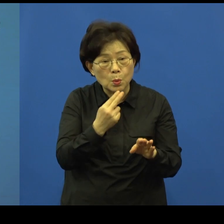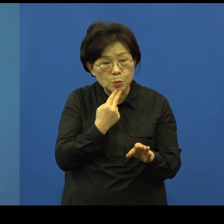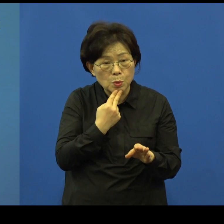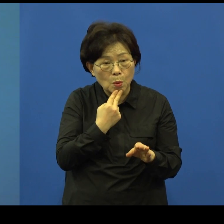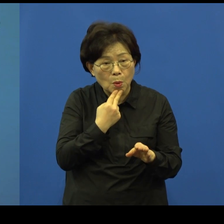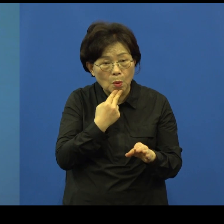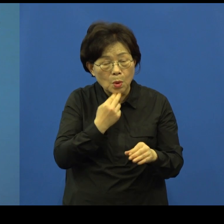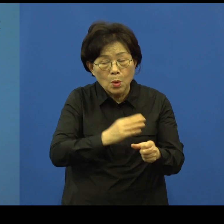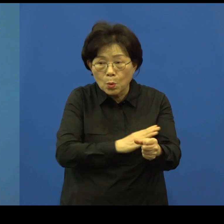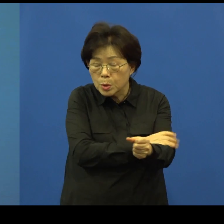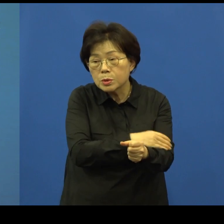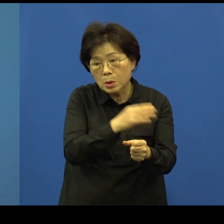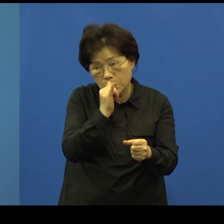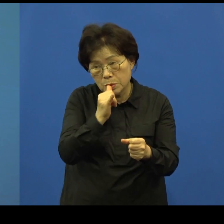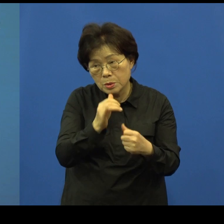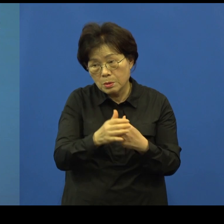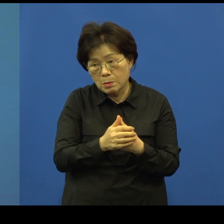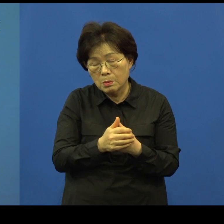있다.